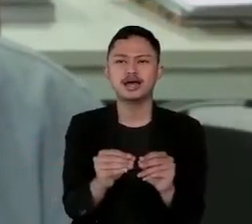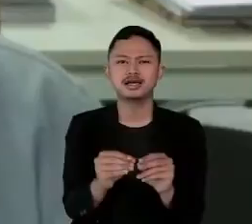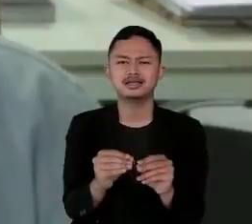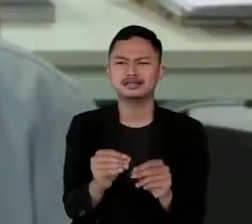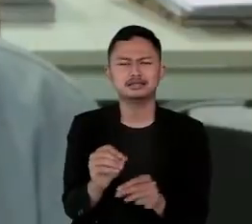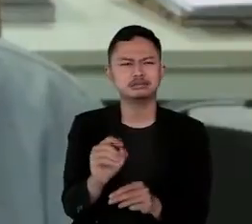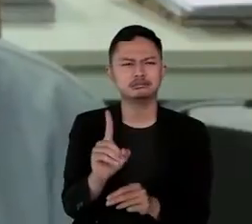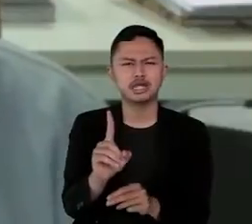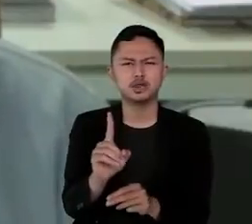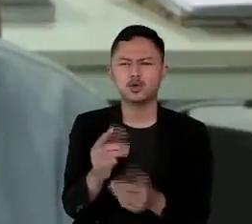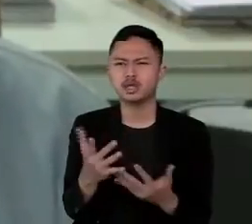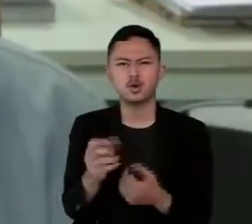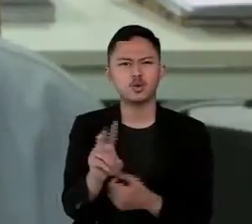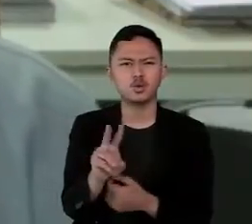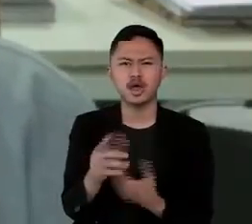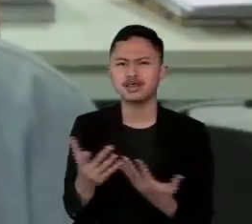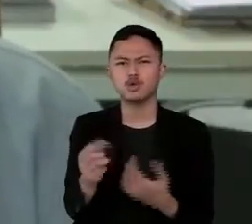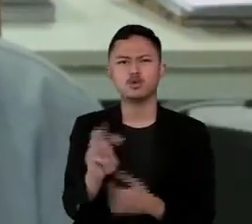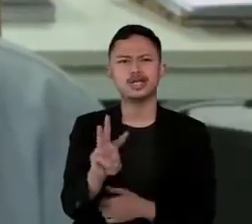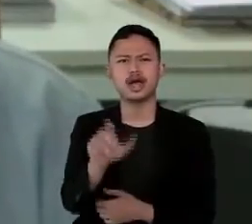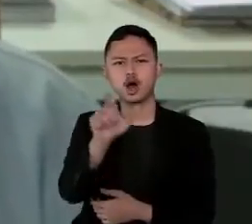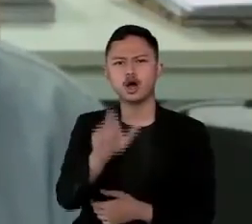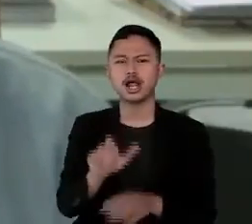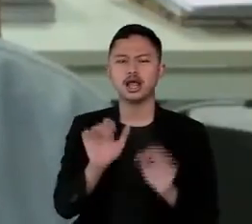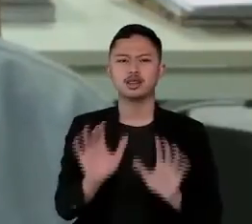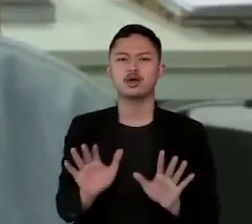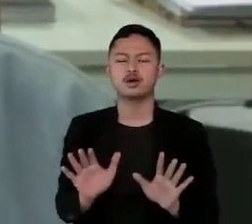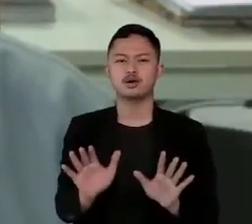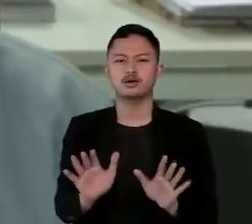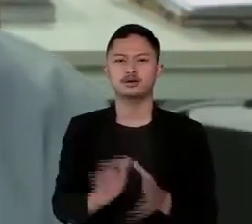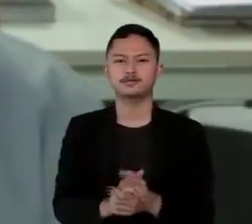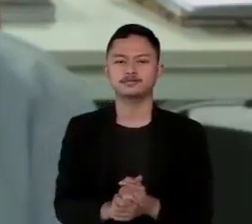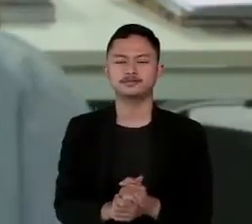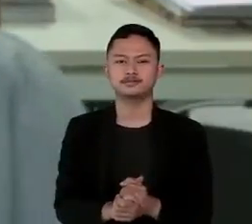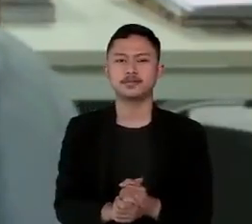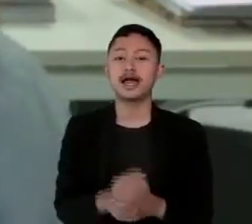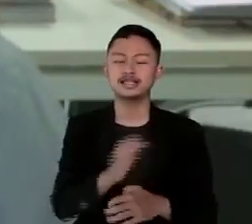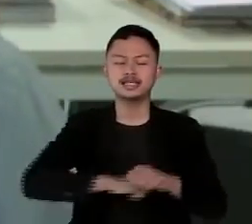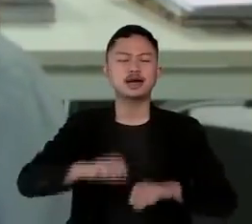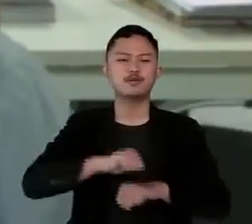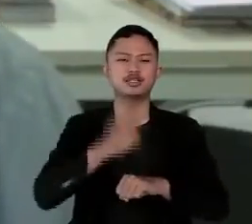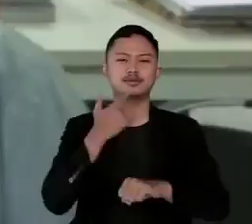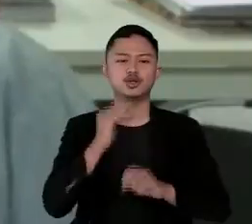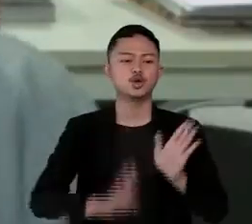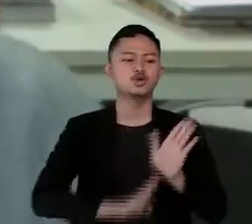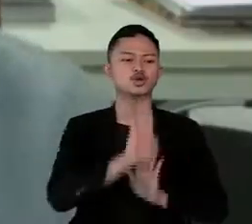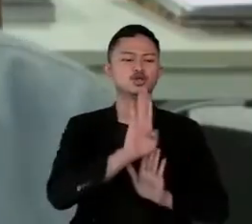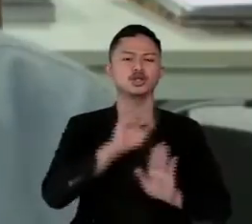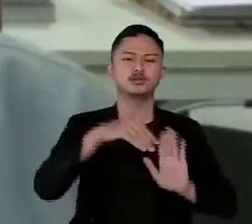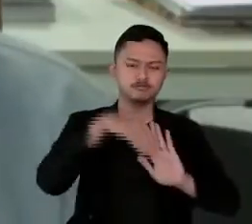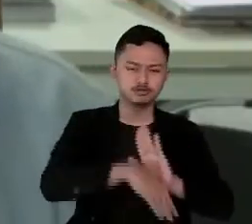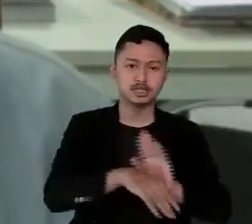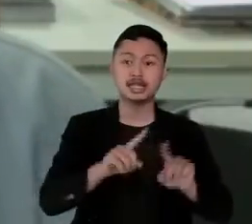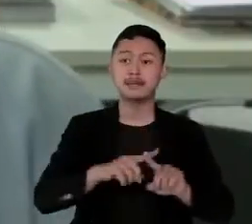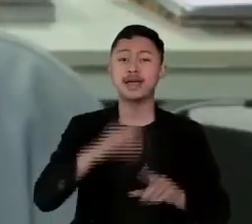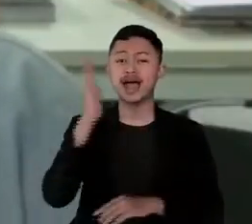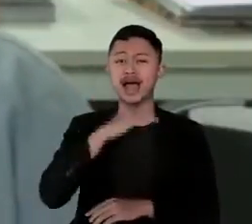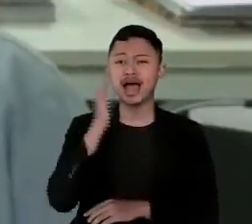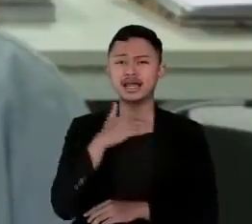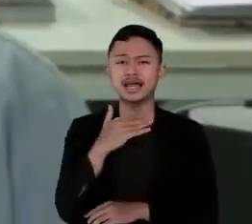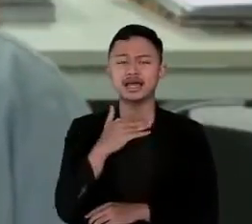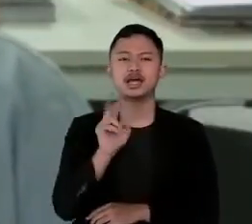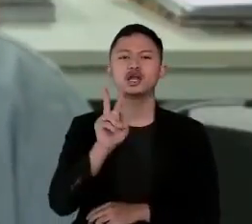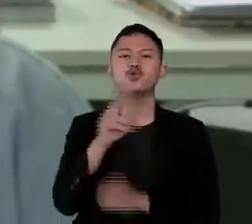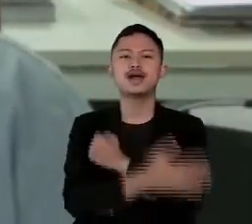satu digit jadi 2-3 orang perhari dari lama Singapore polanya seperti ini yang aneh yang anda